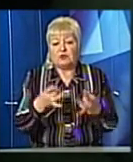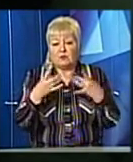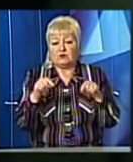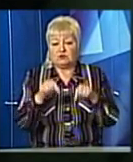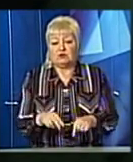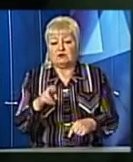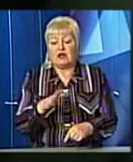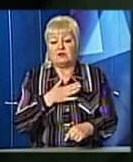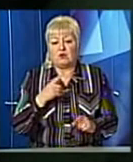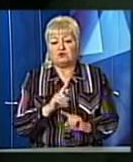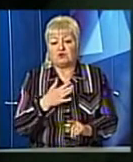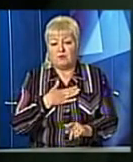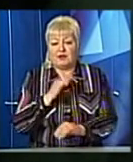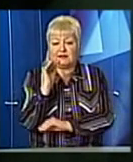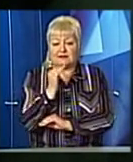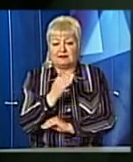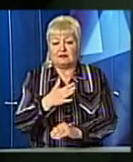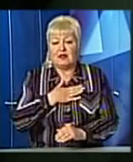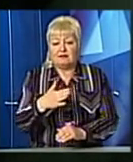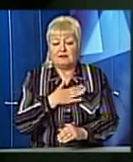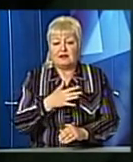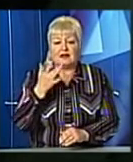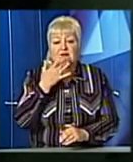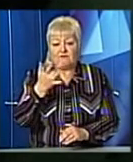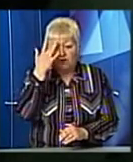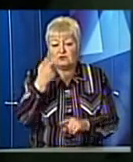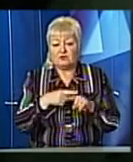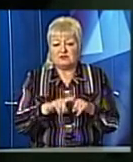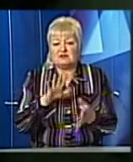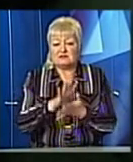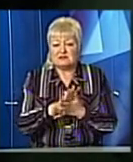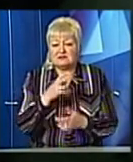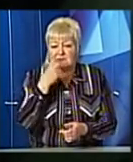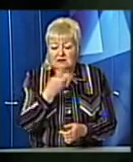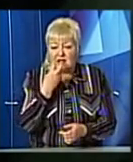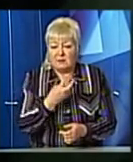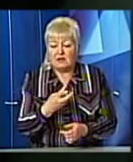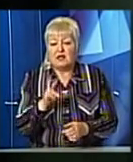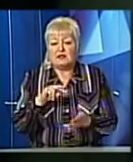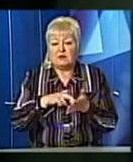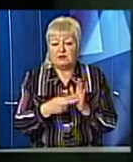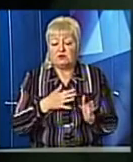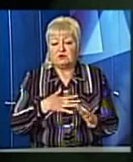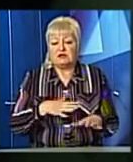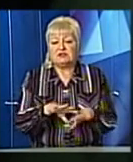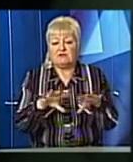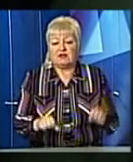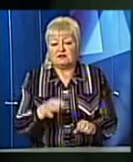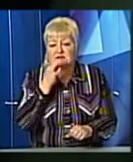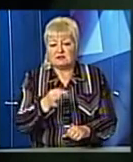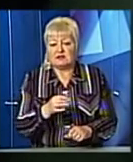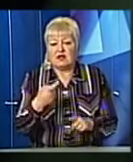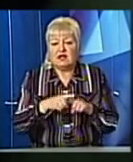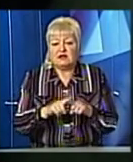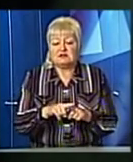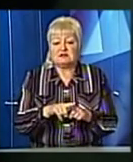не хочу, щоб моя дитина дихала літом цим сміттям. Як планують на даний момент, наша влада заявила, що це сміття буде